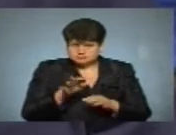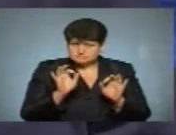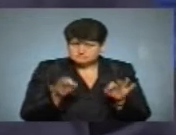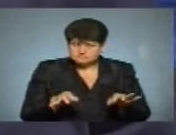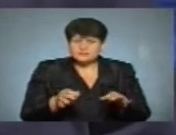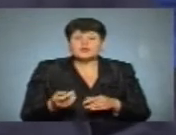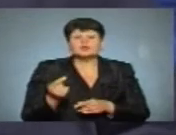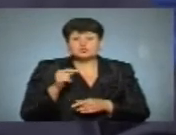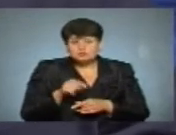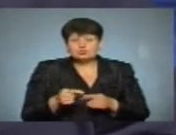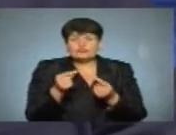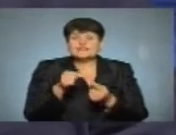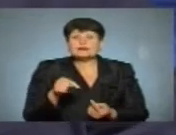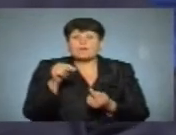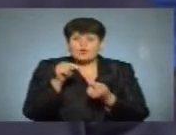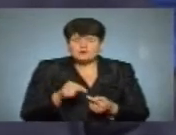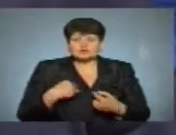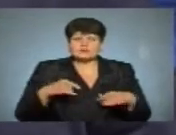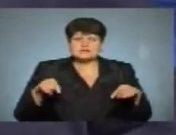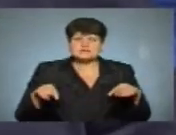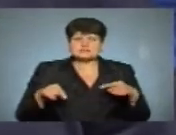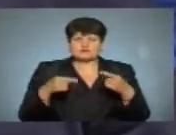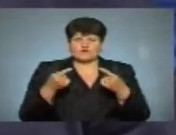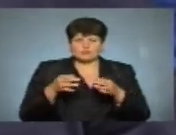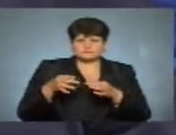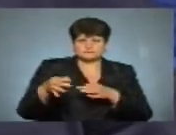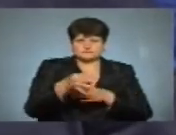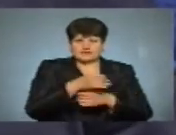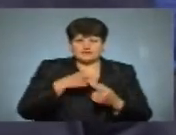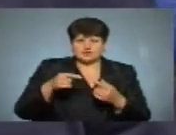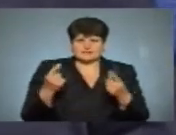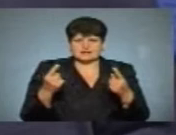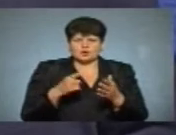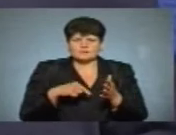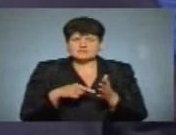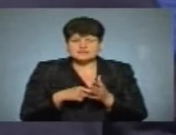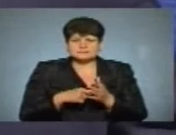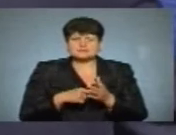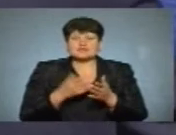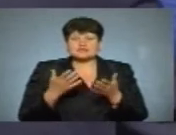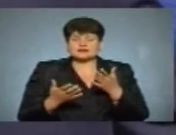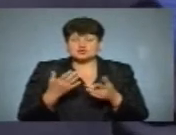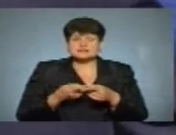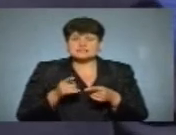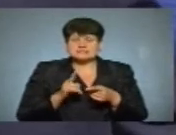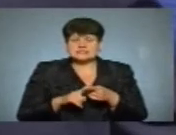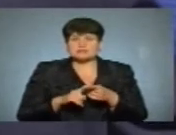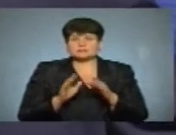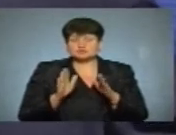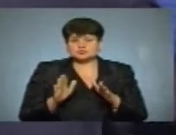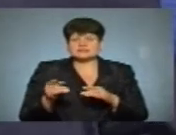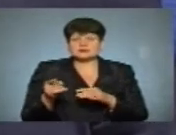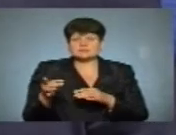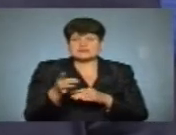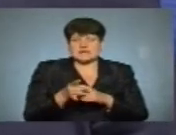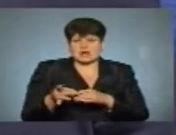Тобто, відповідно, ми створюємо сателіти навколо великого міста. І так чи інакше, якщо це буде, скажімо, Тернопільський